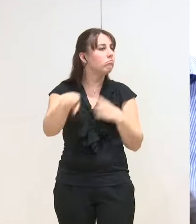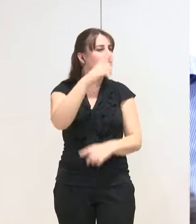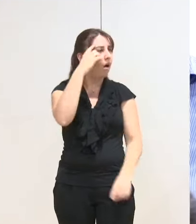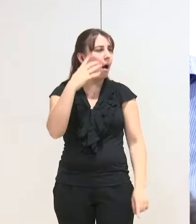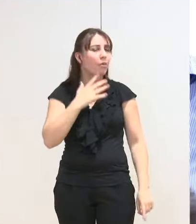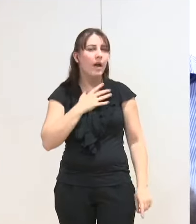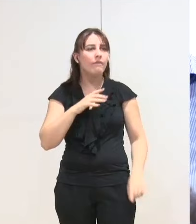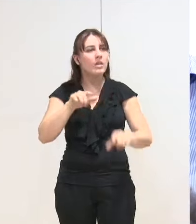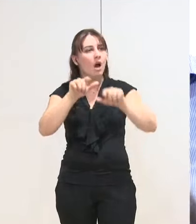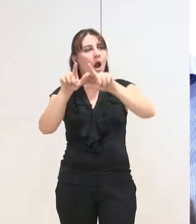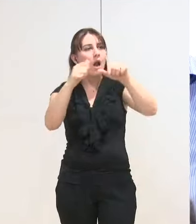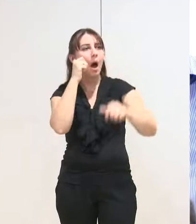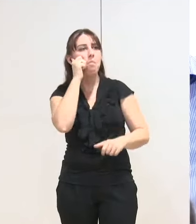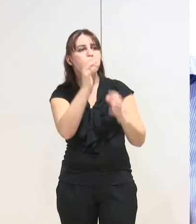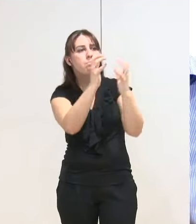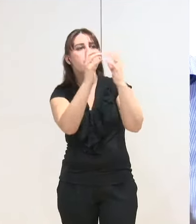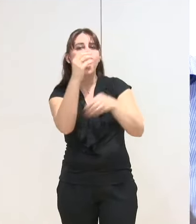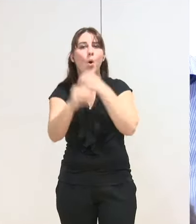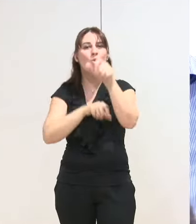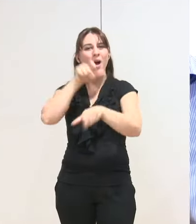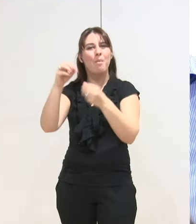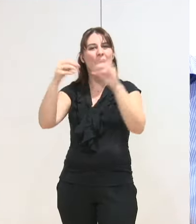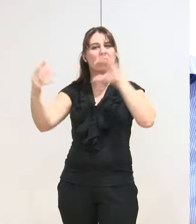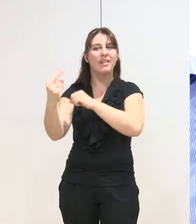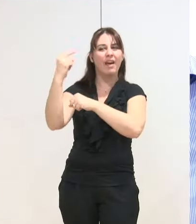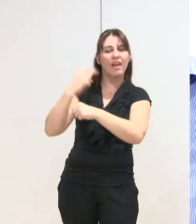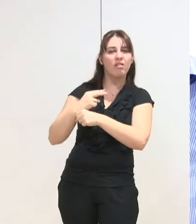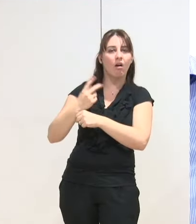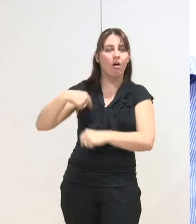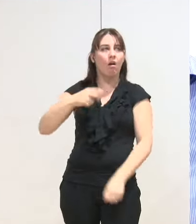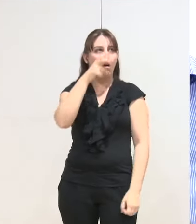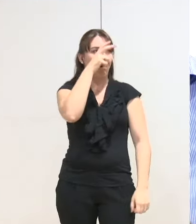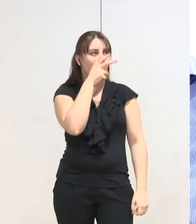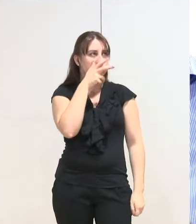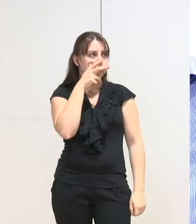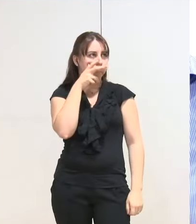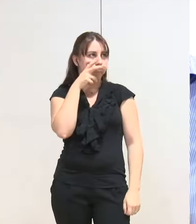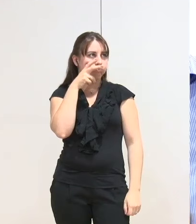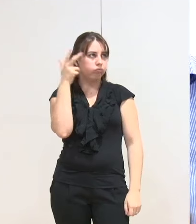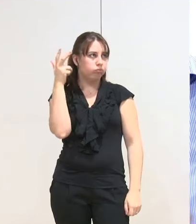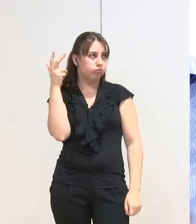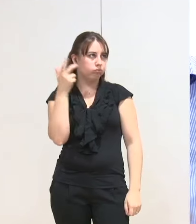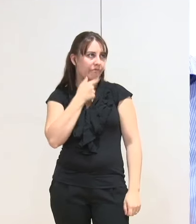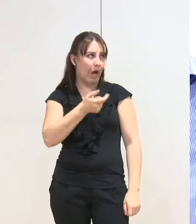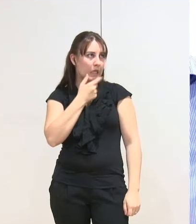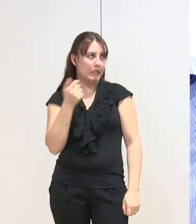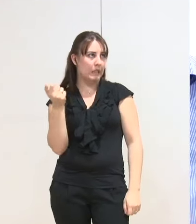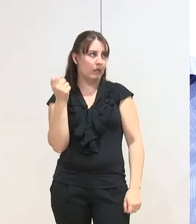qui sont dans la salle ou qui nous regardent s'enlaceront rapidement je le dis parce